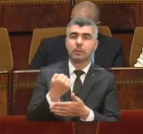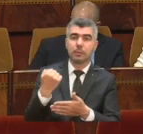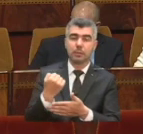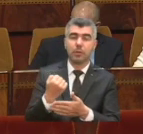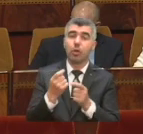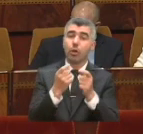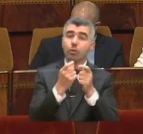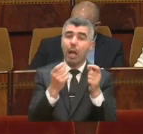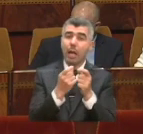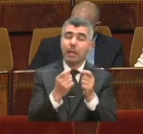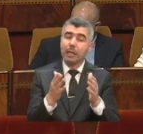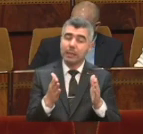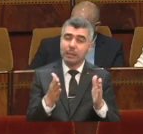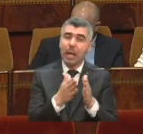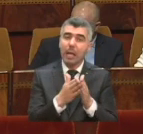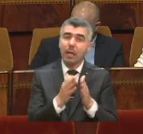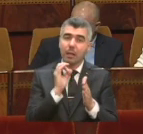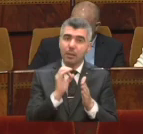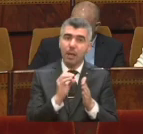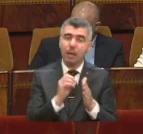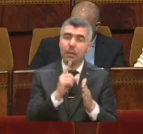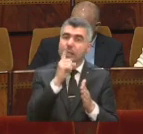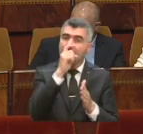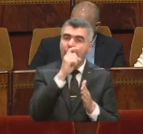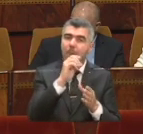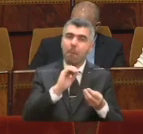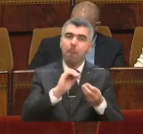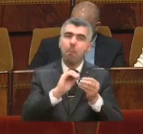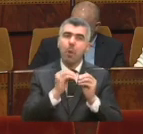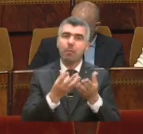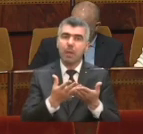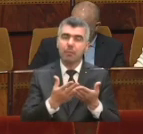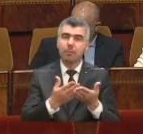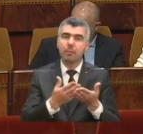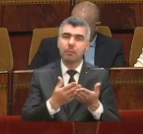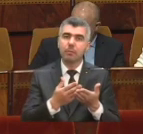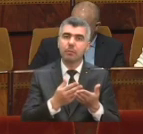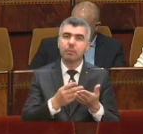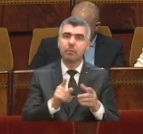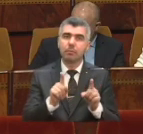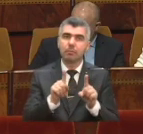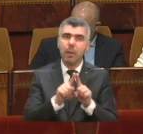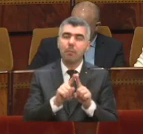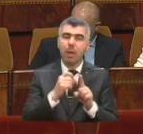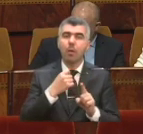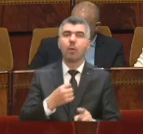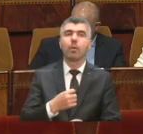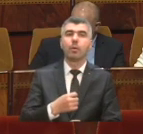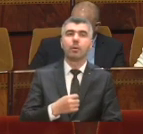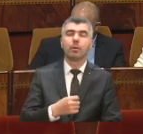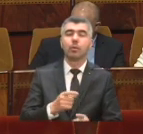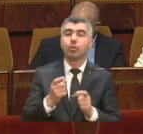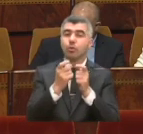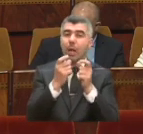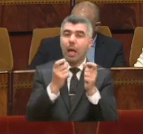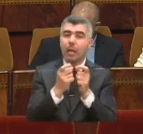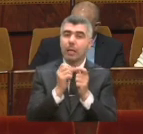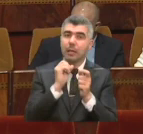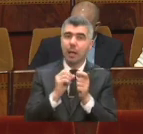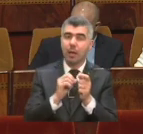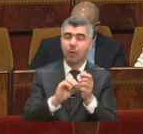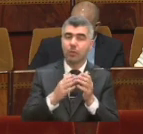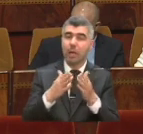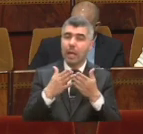الشركات وهاد الإكراهات تمثلوا الضغط على الملاءة ديال هاد الشركات الصغيرة والصغيرة